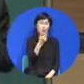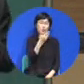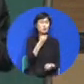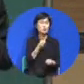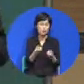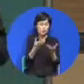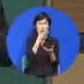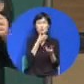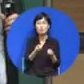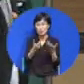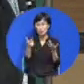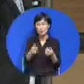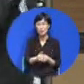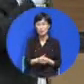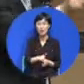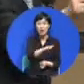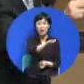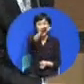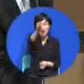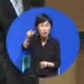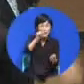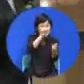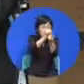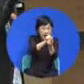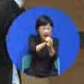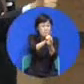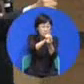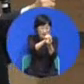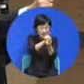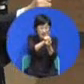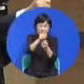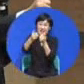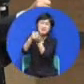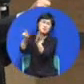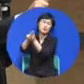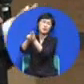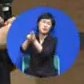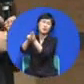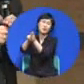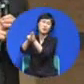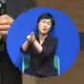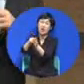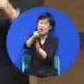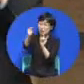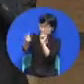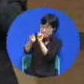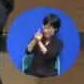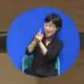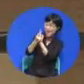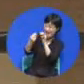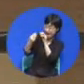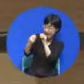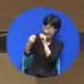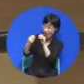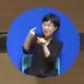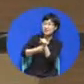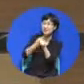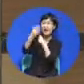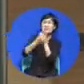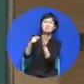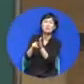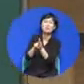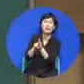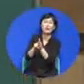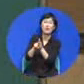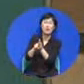is such a great blessing. 여러분을 본 사람은 하나님을 믿더라. People who look at you, they all believed in God. 그보다 더 좋은